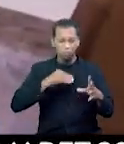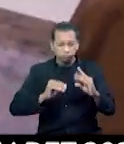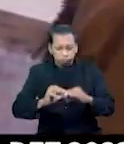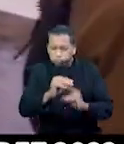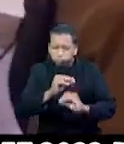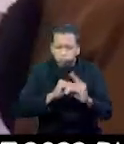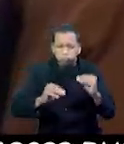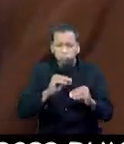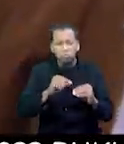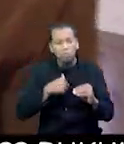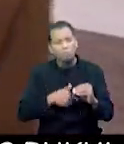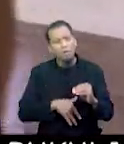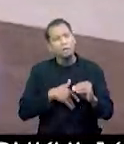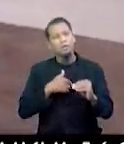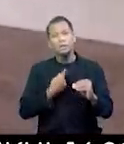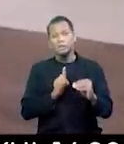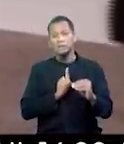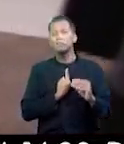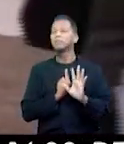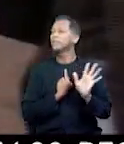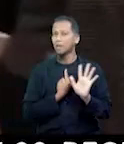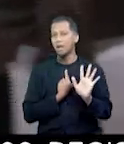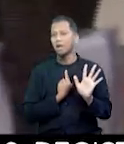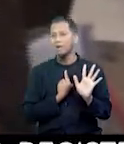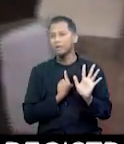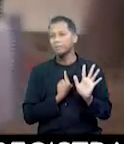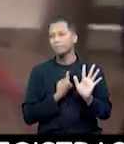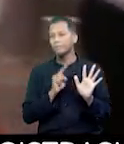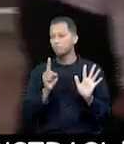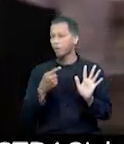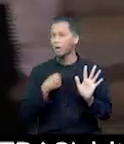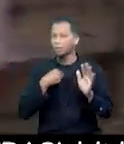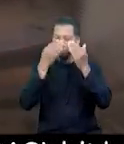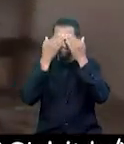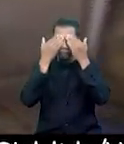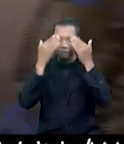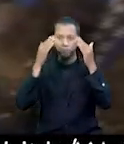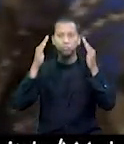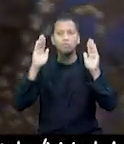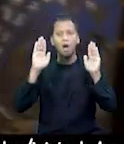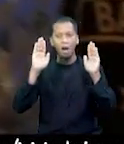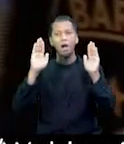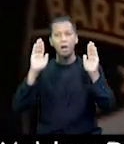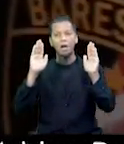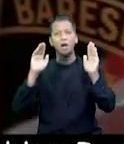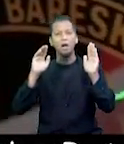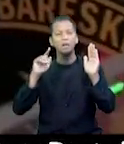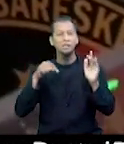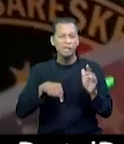merasa tidak sendiri, Man. Jadi mulai pikiran saya terbuka, ya ternyata selama ini kita ditipu ya seperti itu.